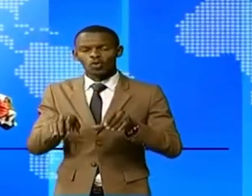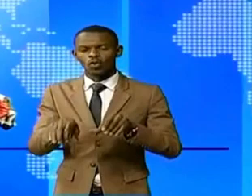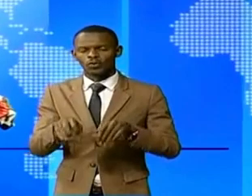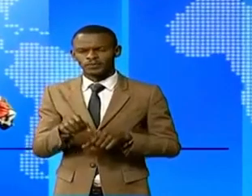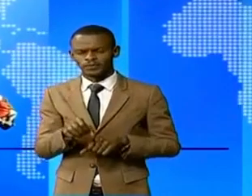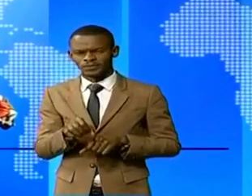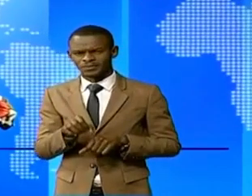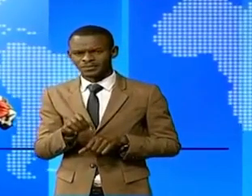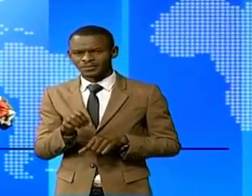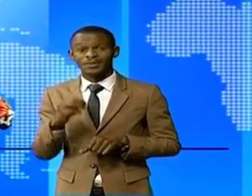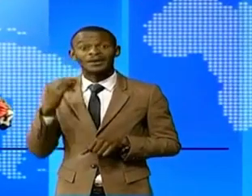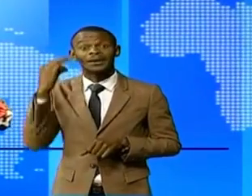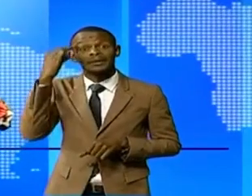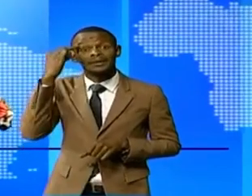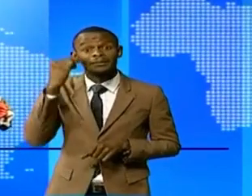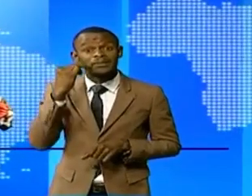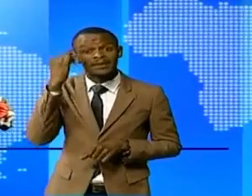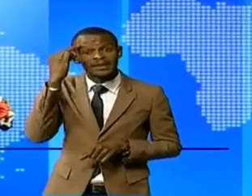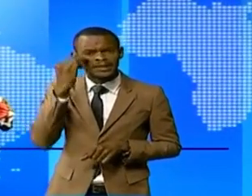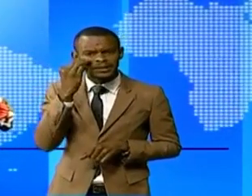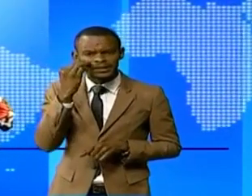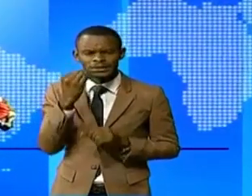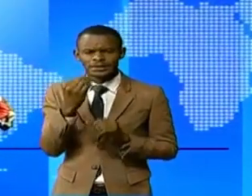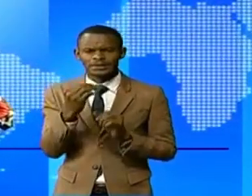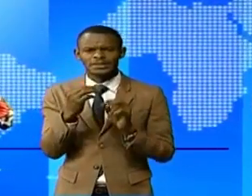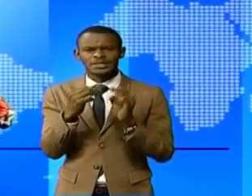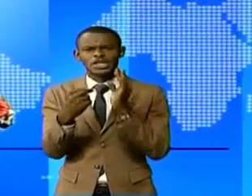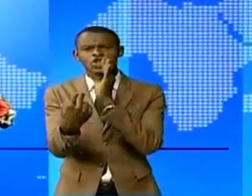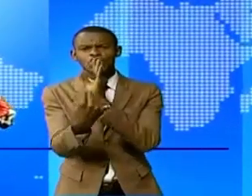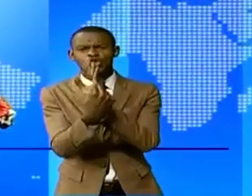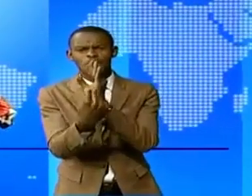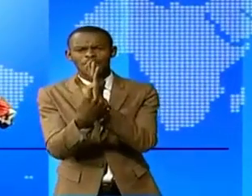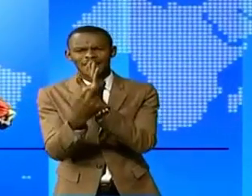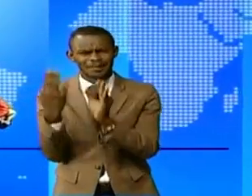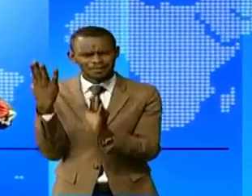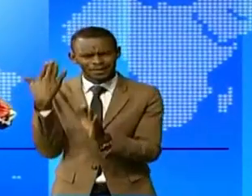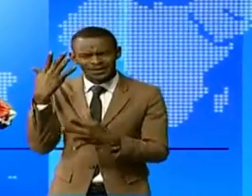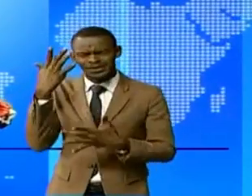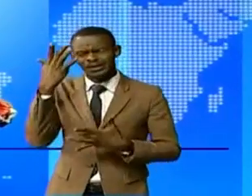Désiré Cachemire Kolongele Eberrand, est de retour au pays après